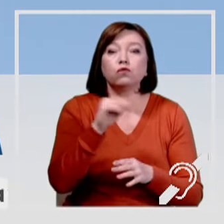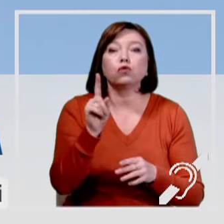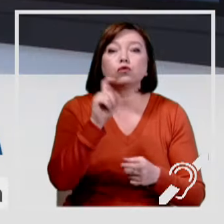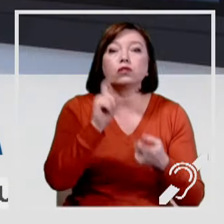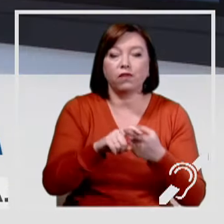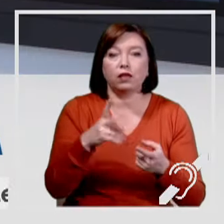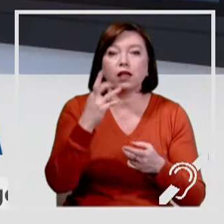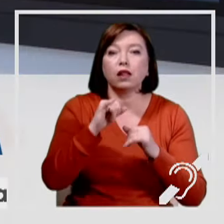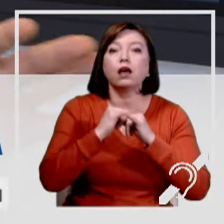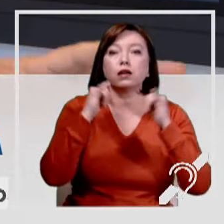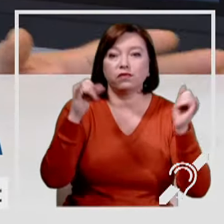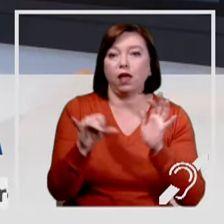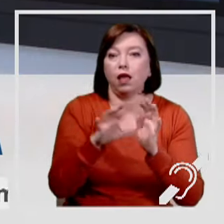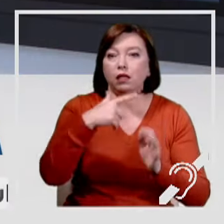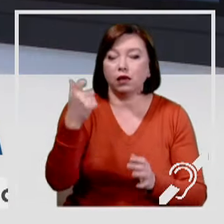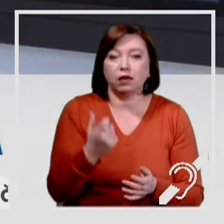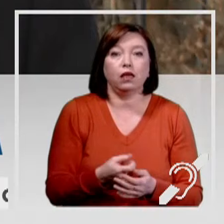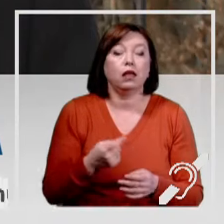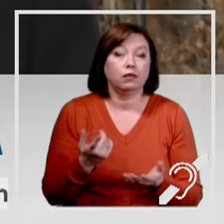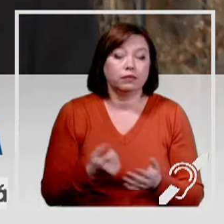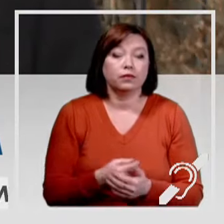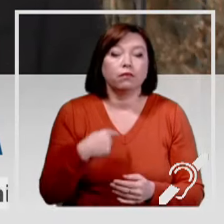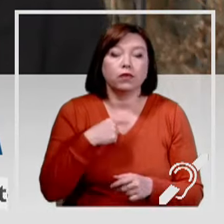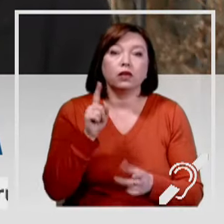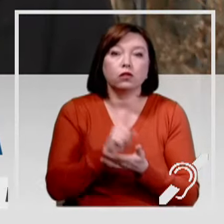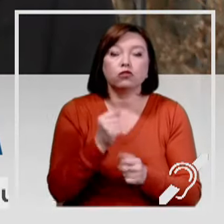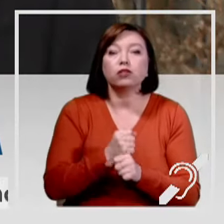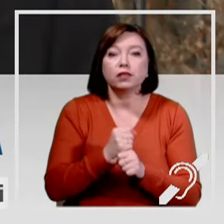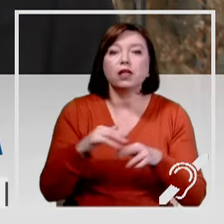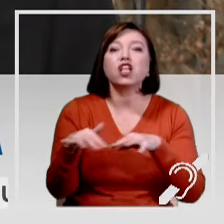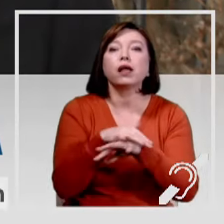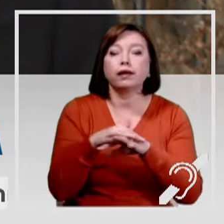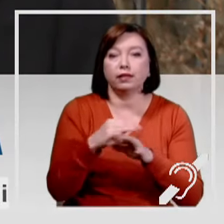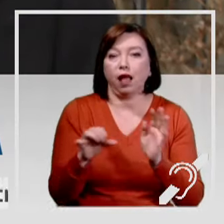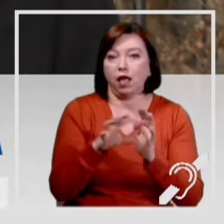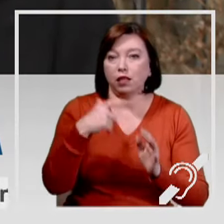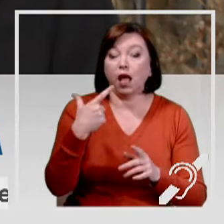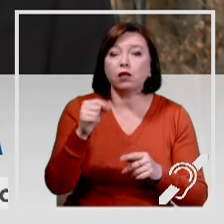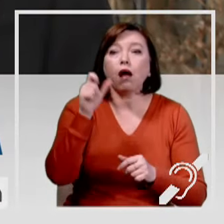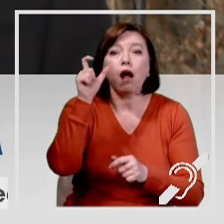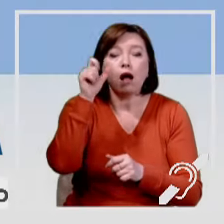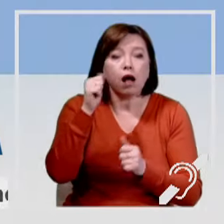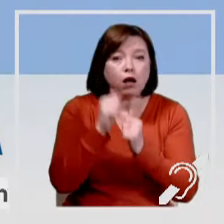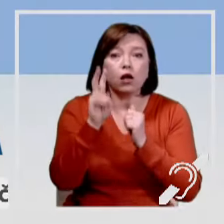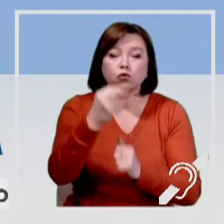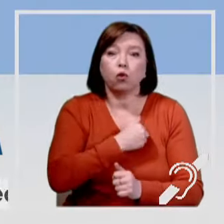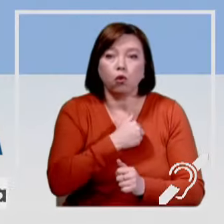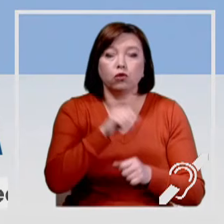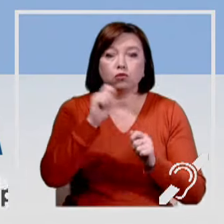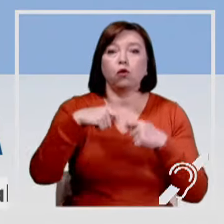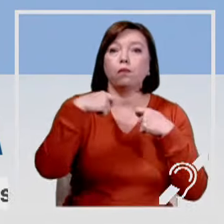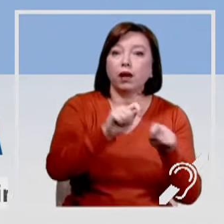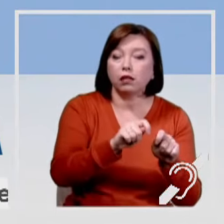în energetică, inclusiv investițiile private. Noi trebuie să facem piață de energie, da? Unde fiecare producător poate să-și